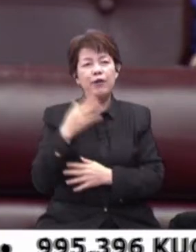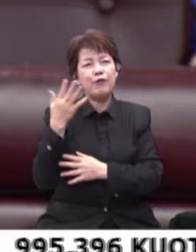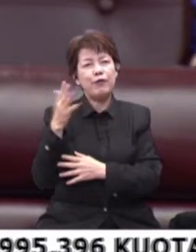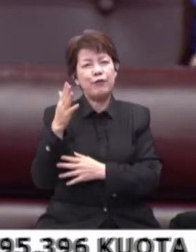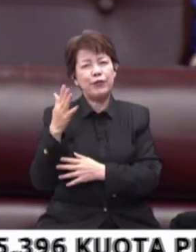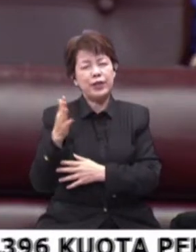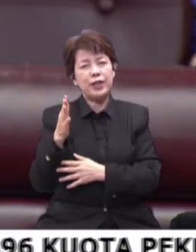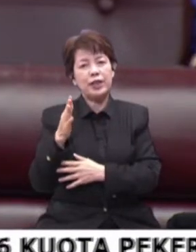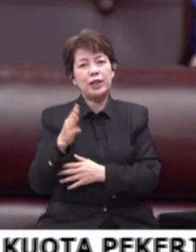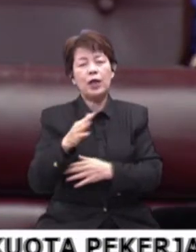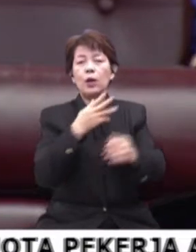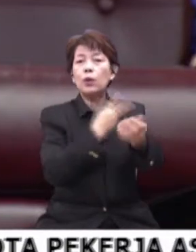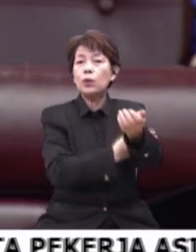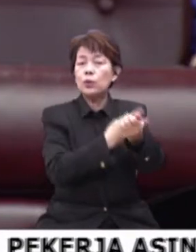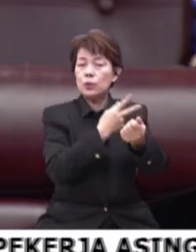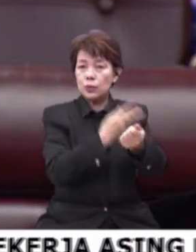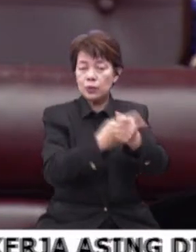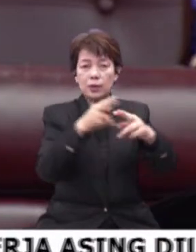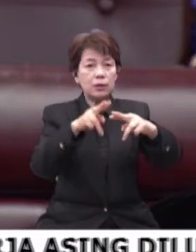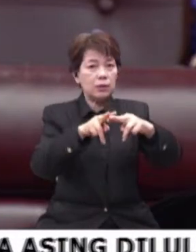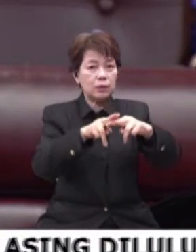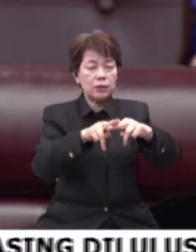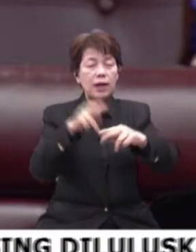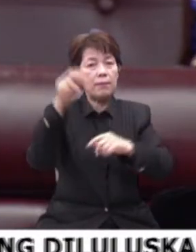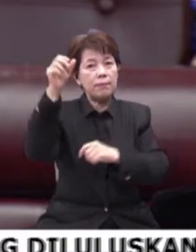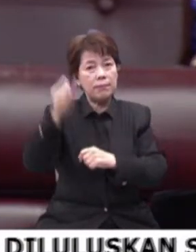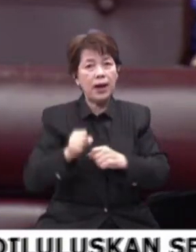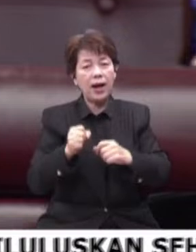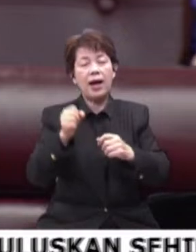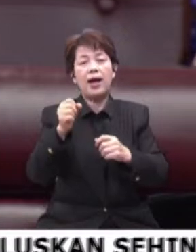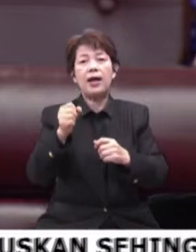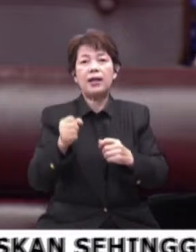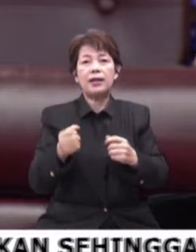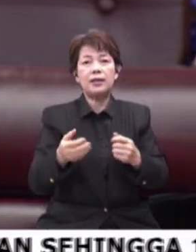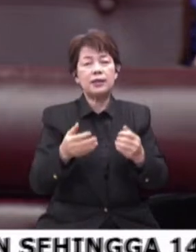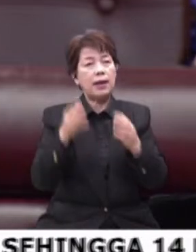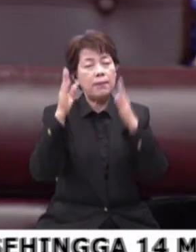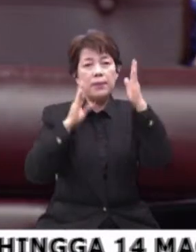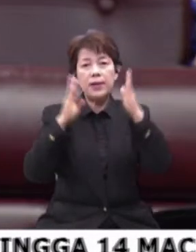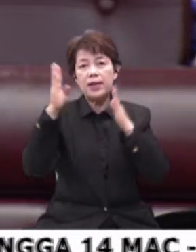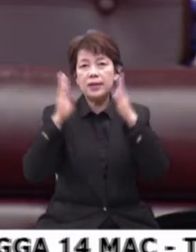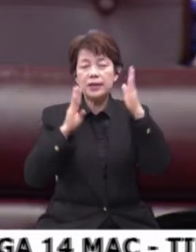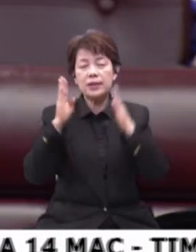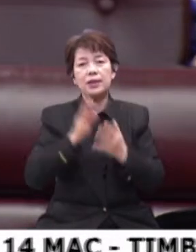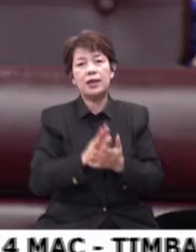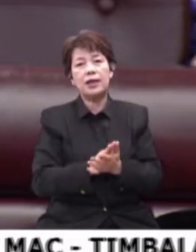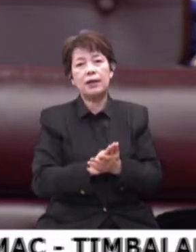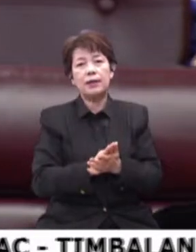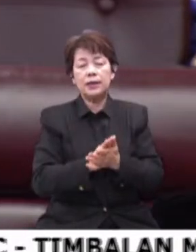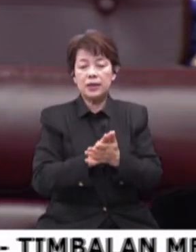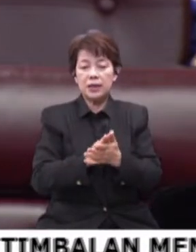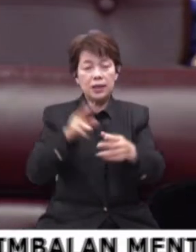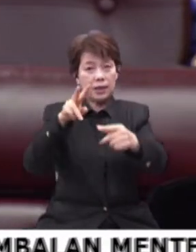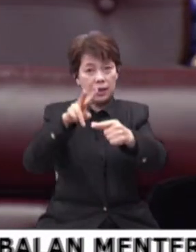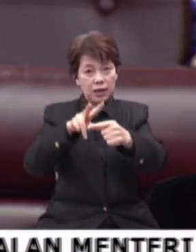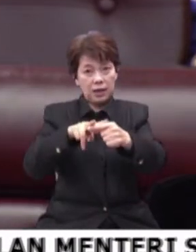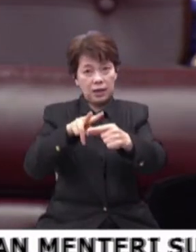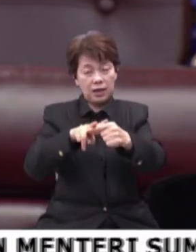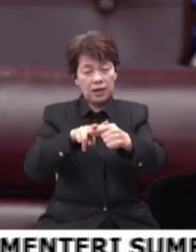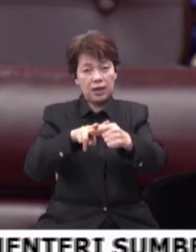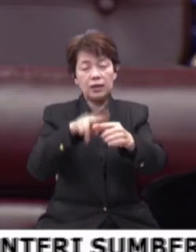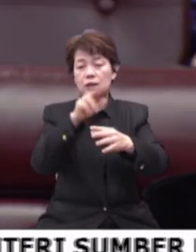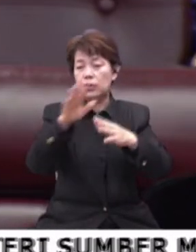khusus untuk penghematan riil dan bass kendalian Syarikat prasarana Malaysia Barat di lembah gelang dengan pura